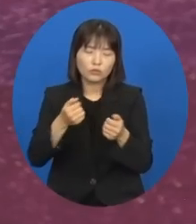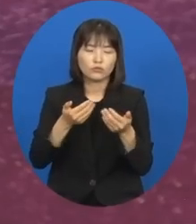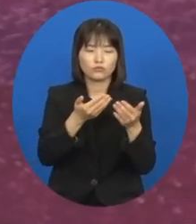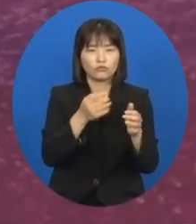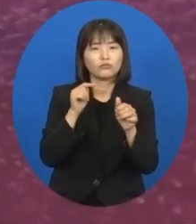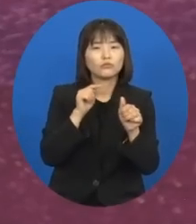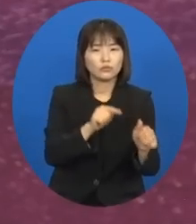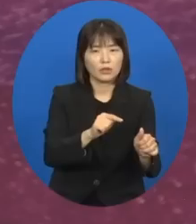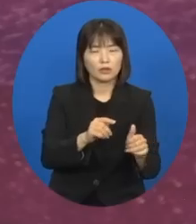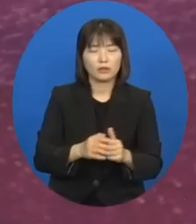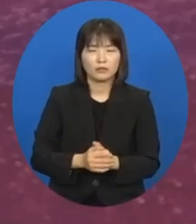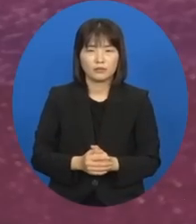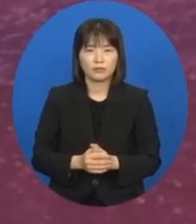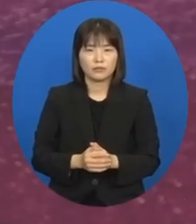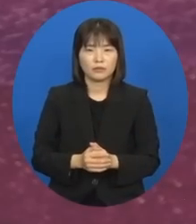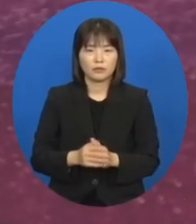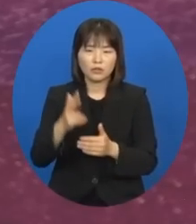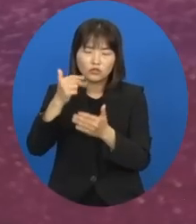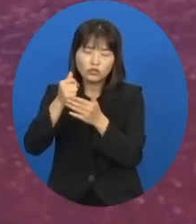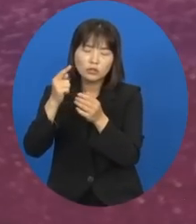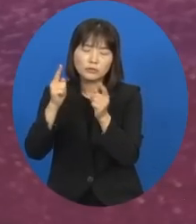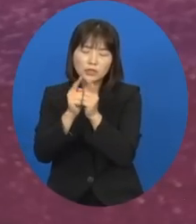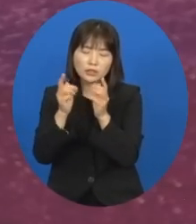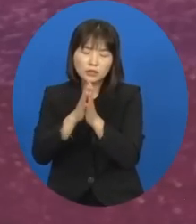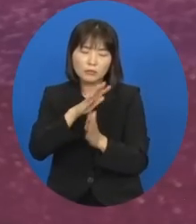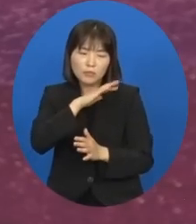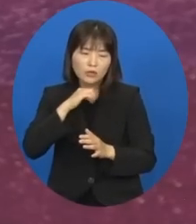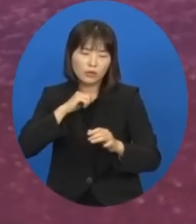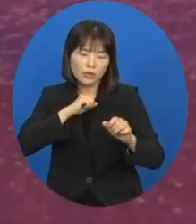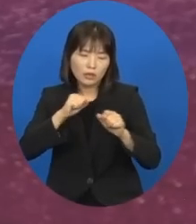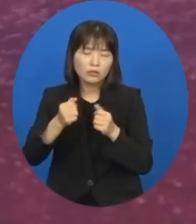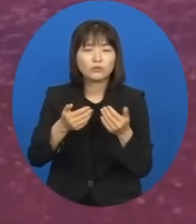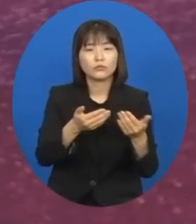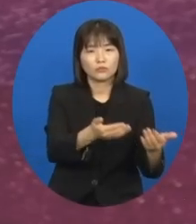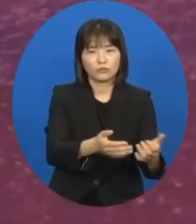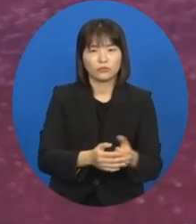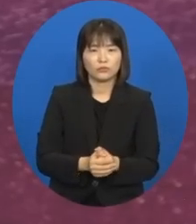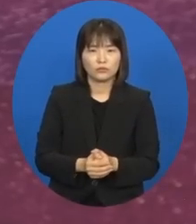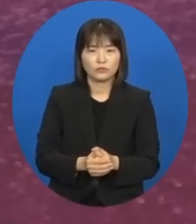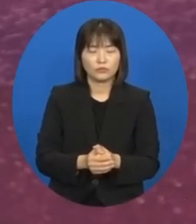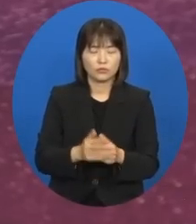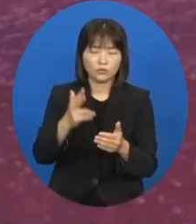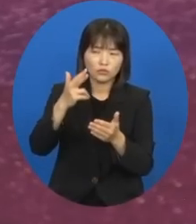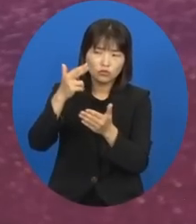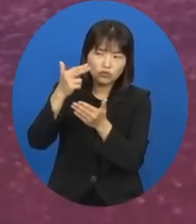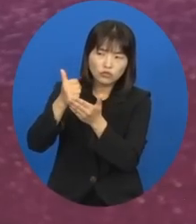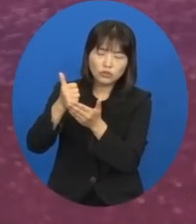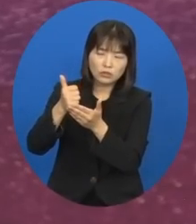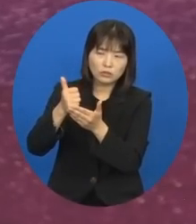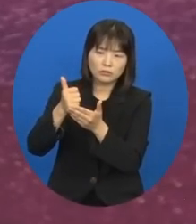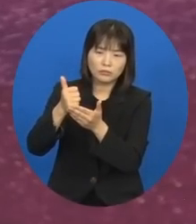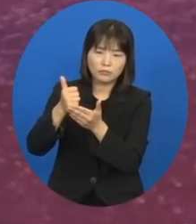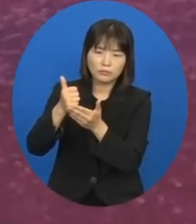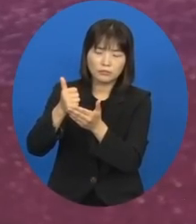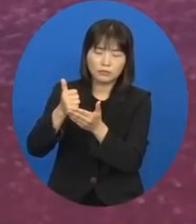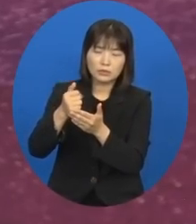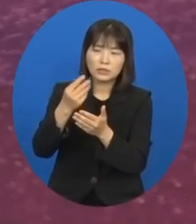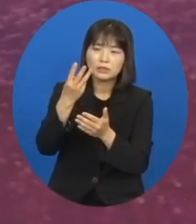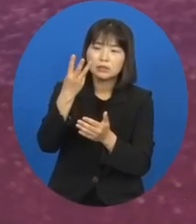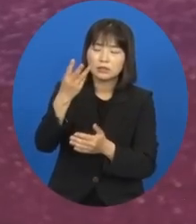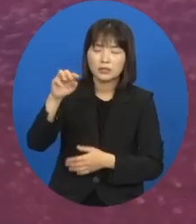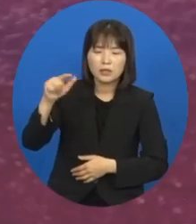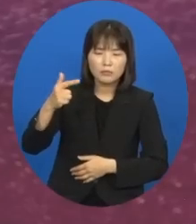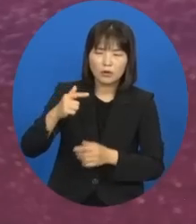주님이 베드로에게 그렇게 행하십니다 주님 앞에 세 번이나 부인했던 베드로에게 주님은